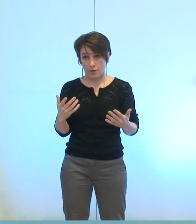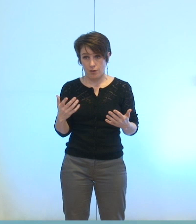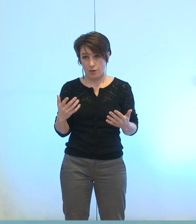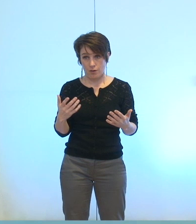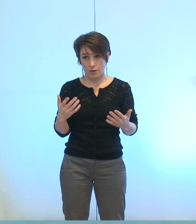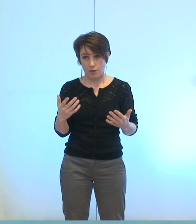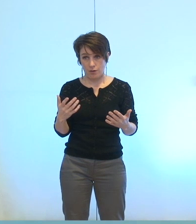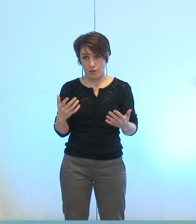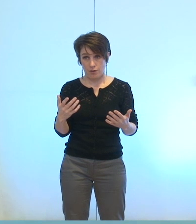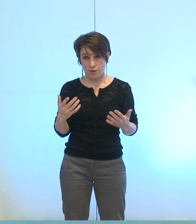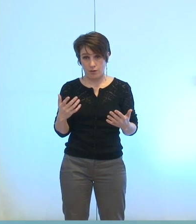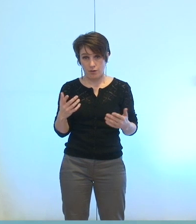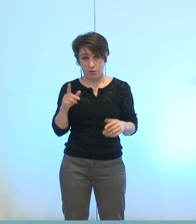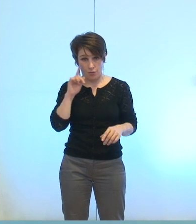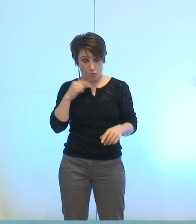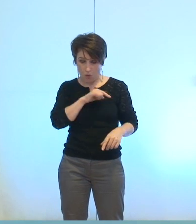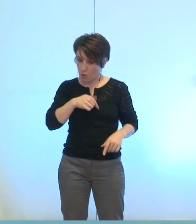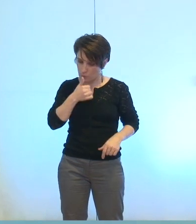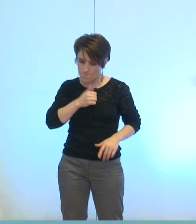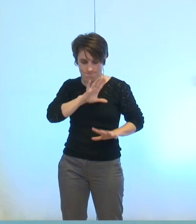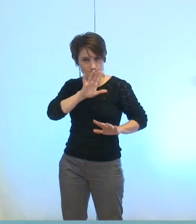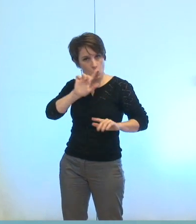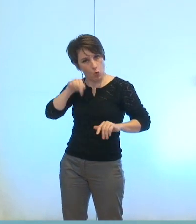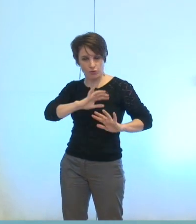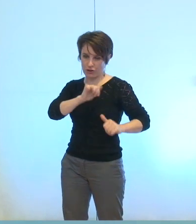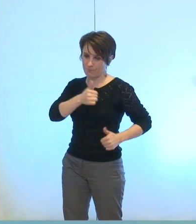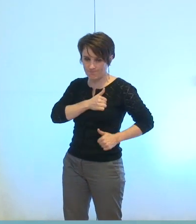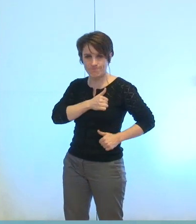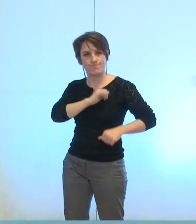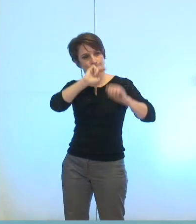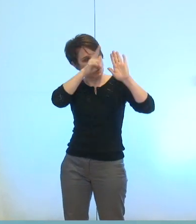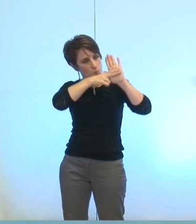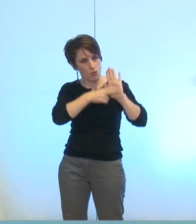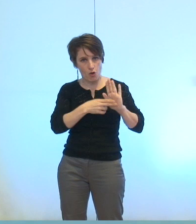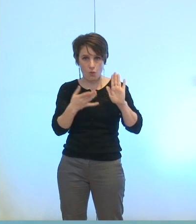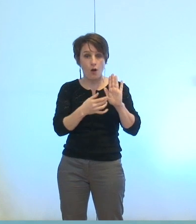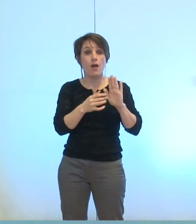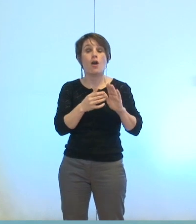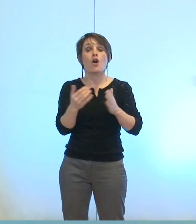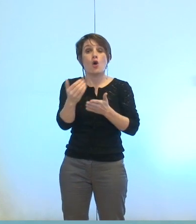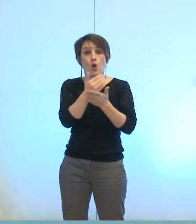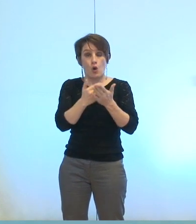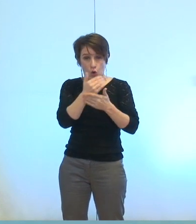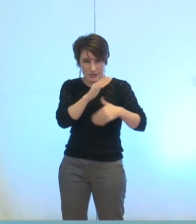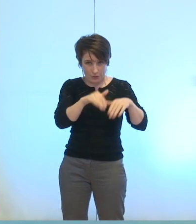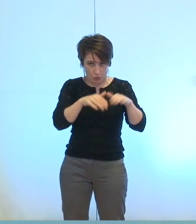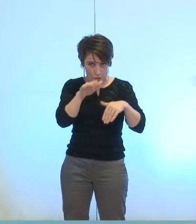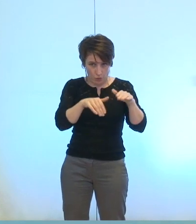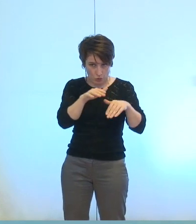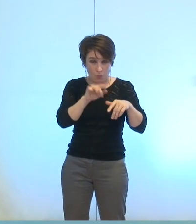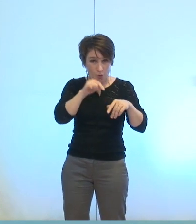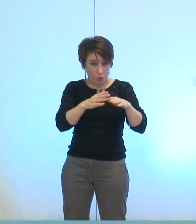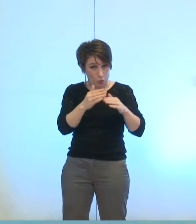règles qui s'appliquent aux collectivités territoriales des deux normes la première c'est que les recettes de fonctionn doivent être supérieur aux dépenses de